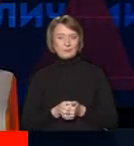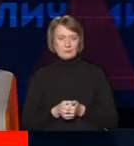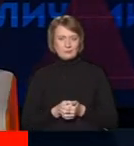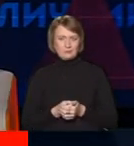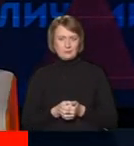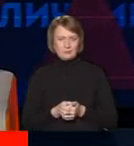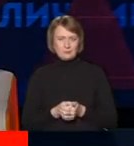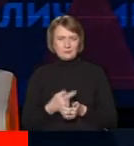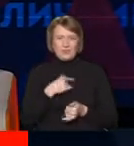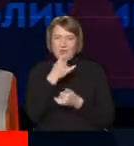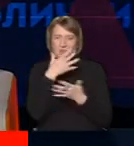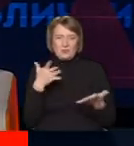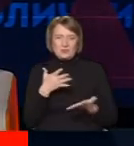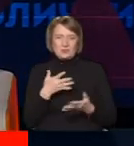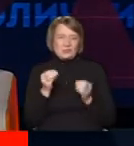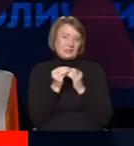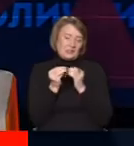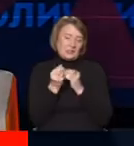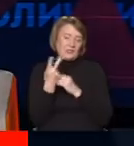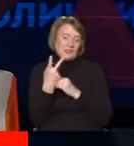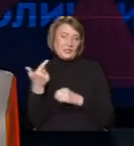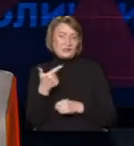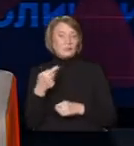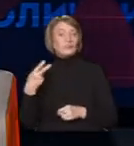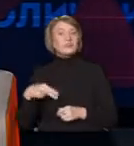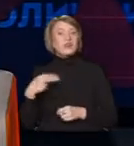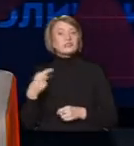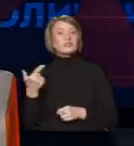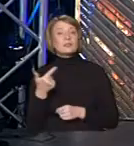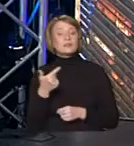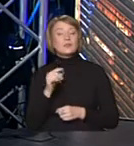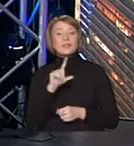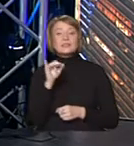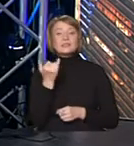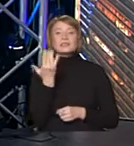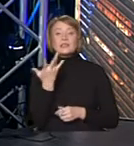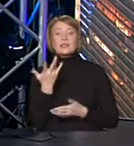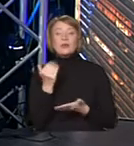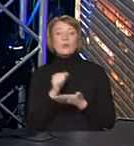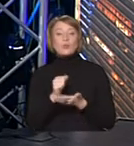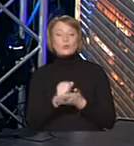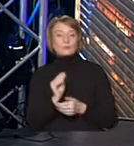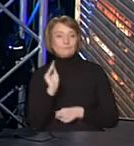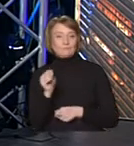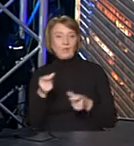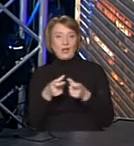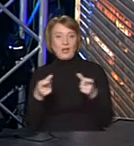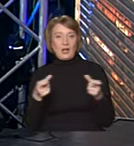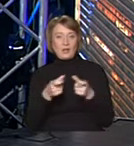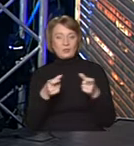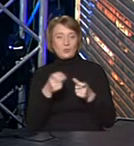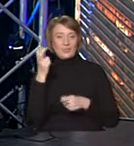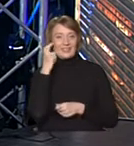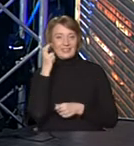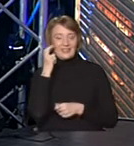їв. Ну, я не можу сказати. Десь, може, 10-12 гривень, я не впевнений. 20 гривень. Ну, бачите. За скільки можна купити картку «Київсмарткарт»? Не купував, але у